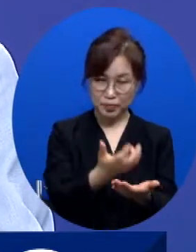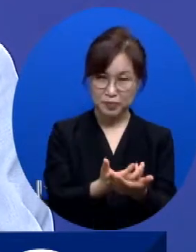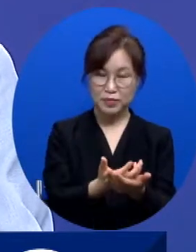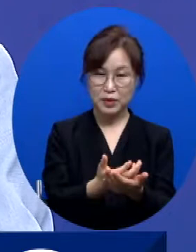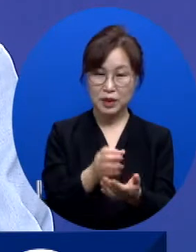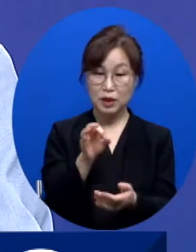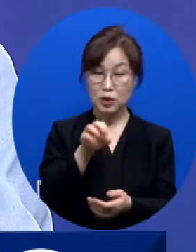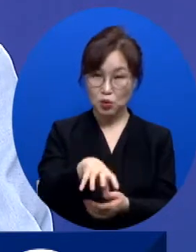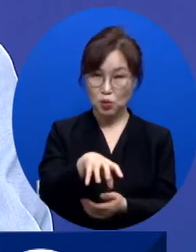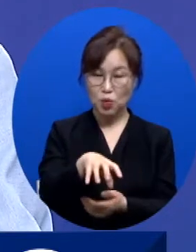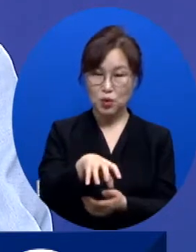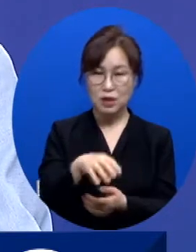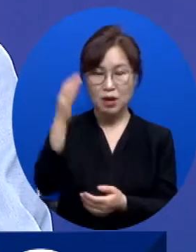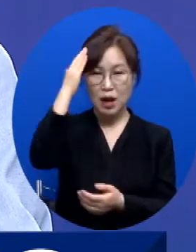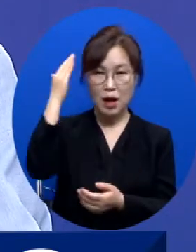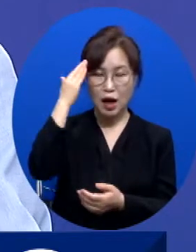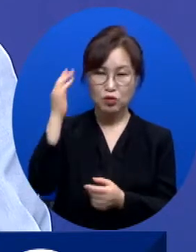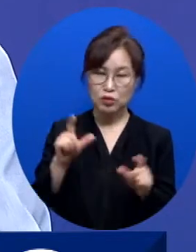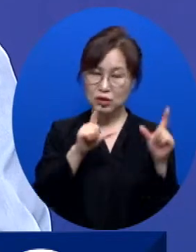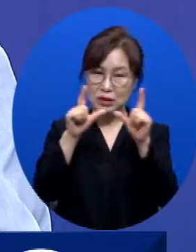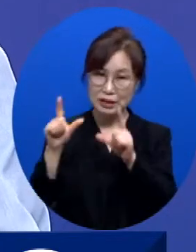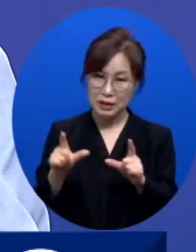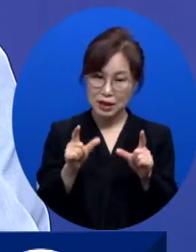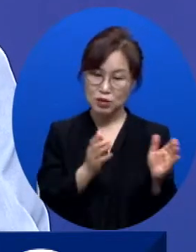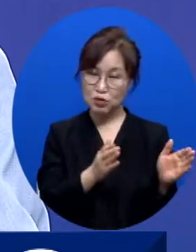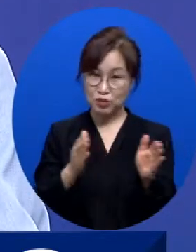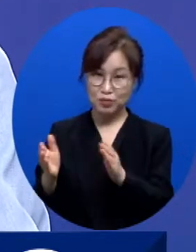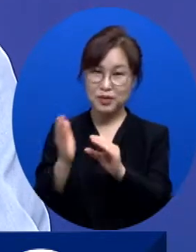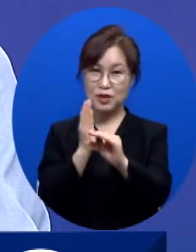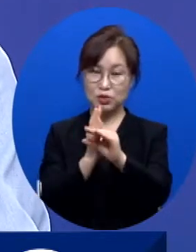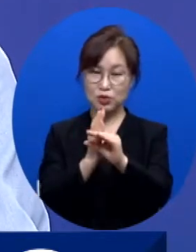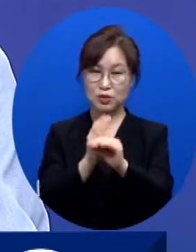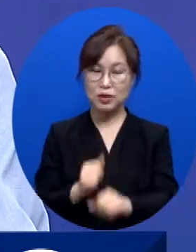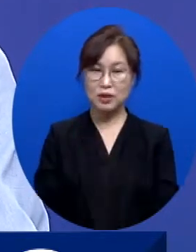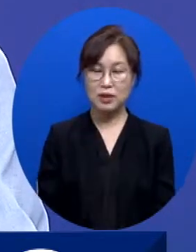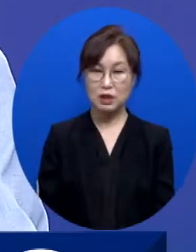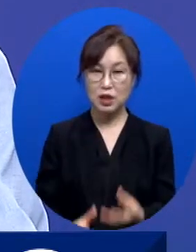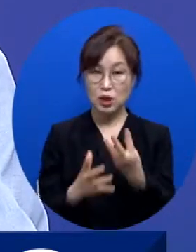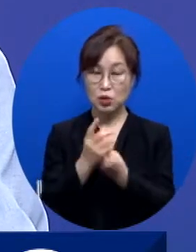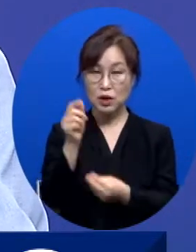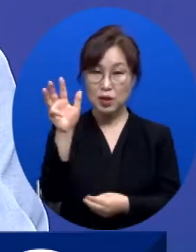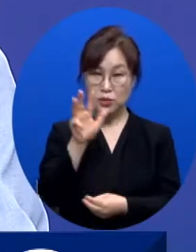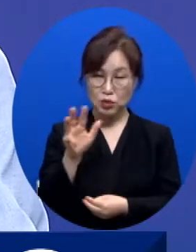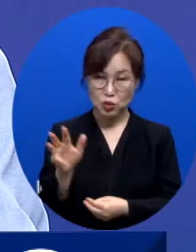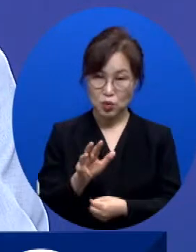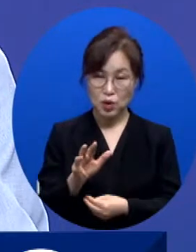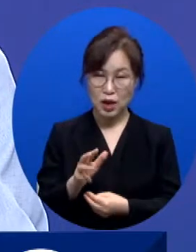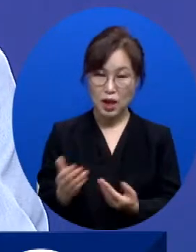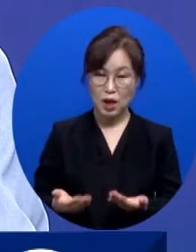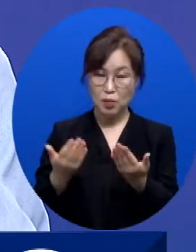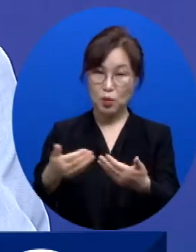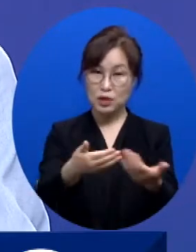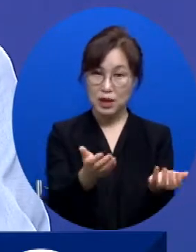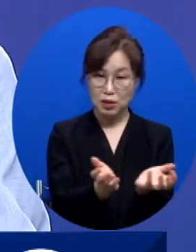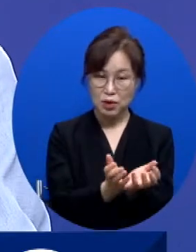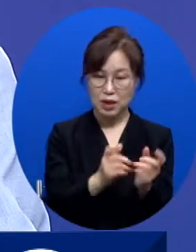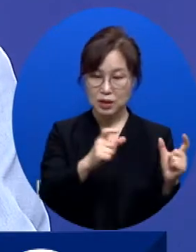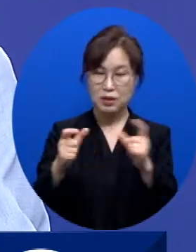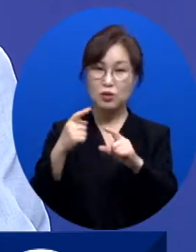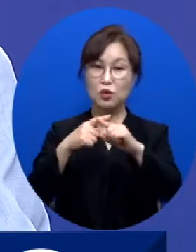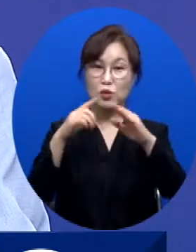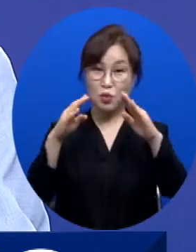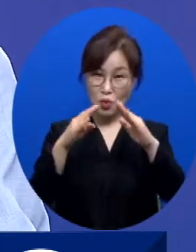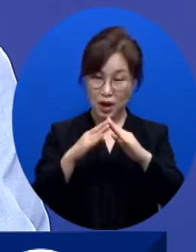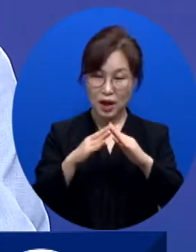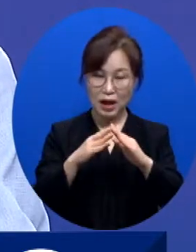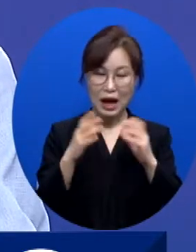지내면서 국내 정착을 위한 준비를 하게 되는데요. 대한예수교장로의 통합총회 재난봉사단과 지역교회들이 함께